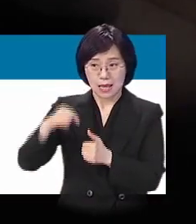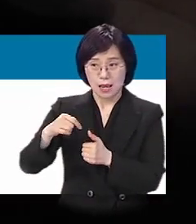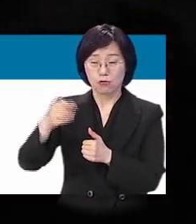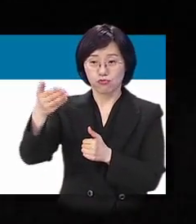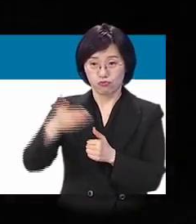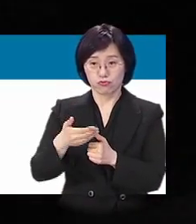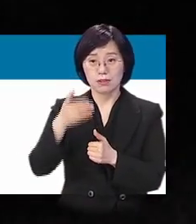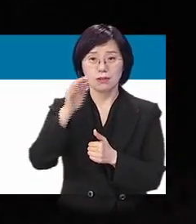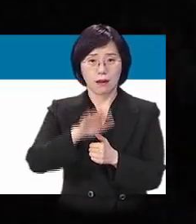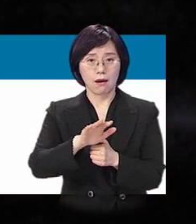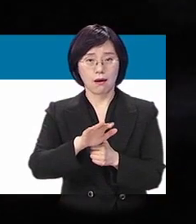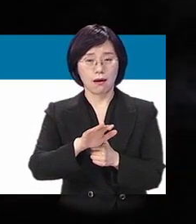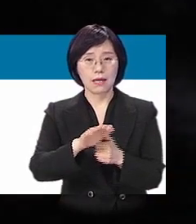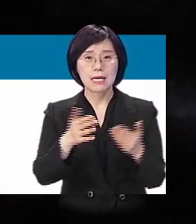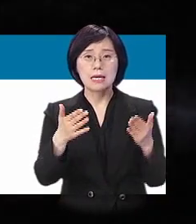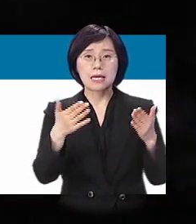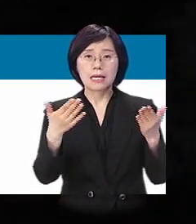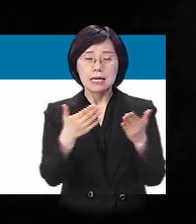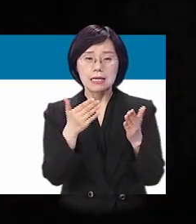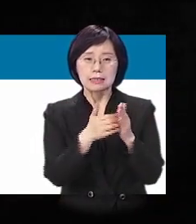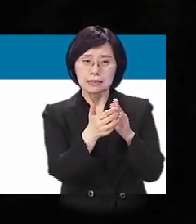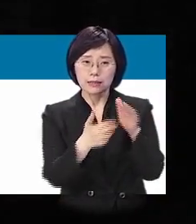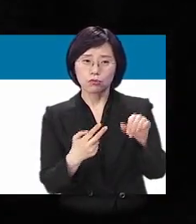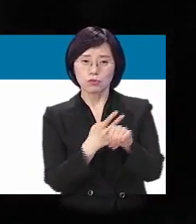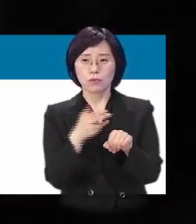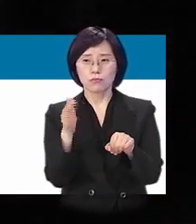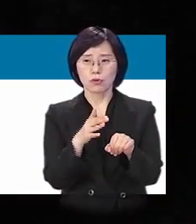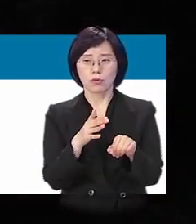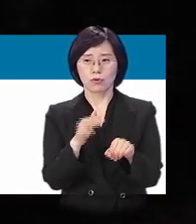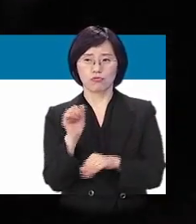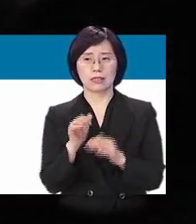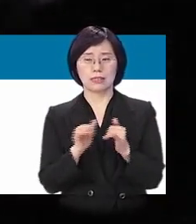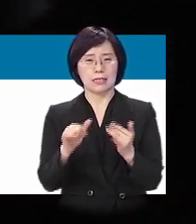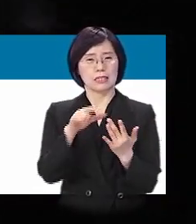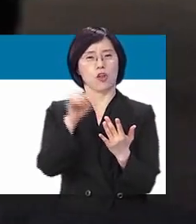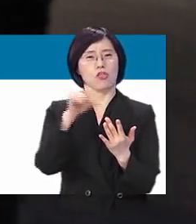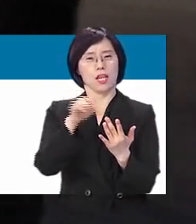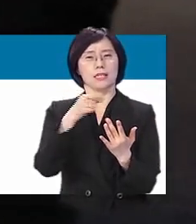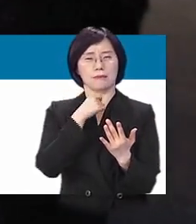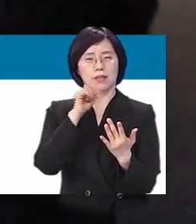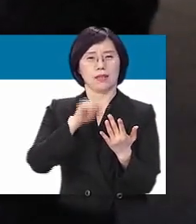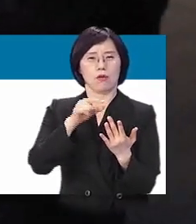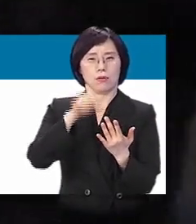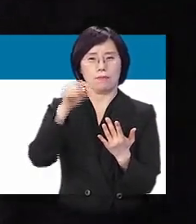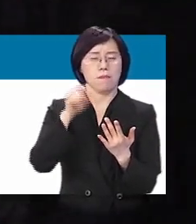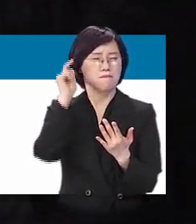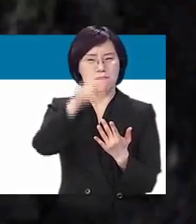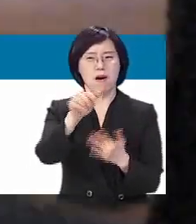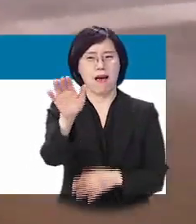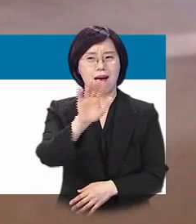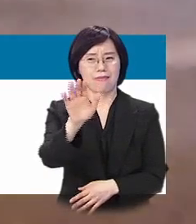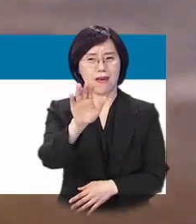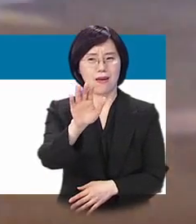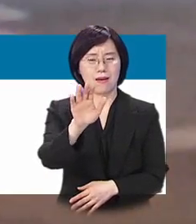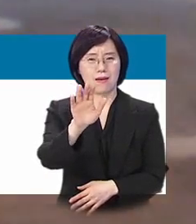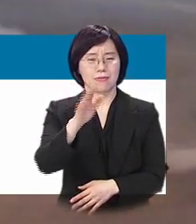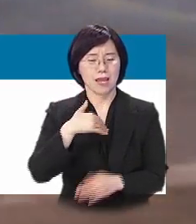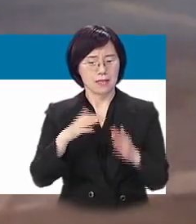지정을 했거든요. 그런데 이제 퇴근 2시간 전부터는 기사들이 이제 선택해서 맞죠. 퇴근 자기 이제 차고지